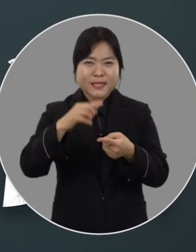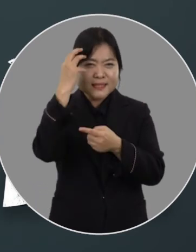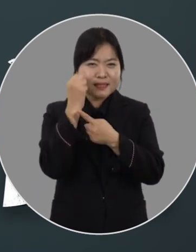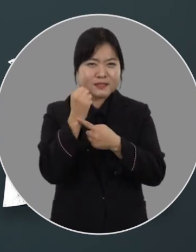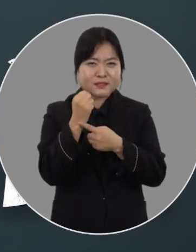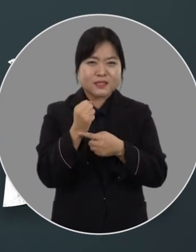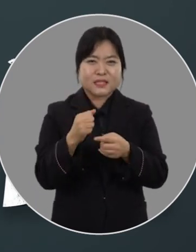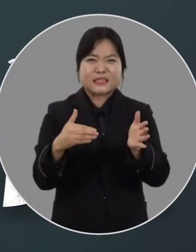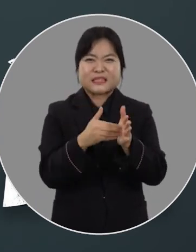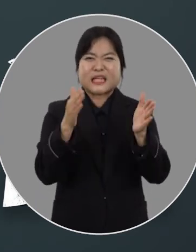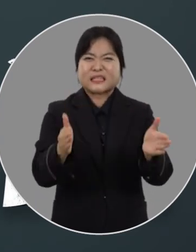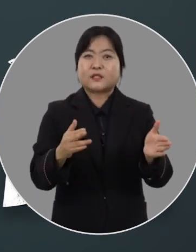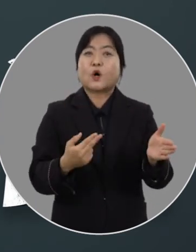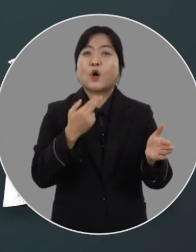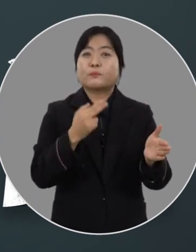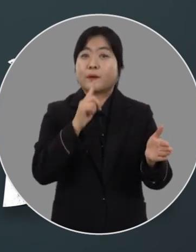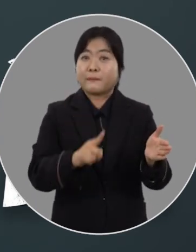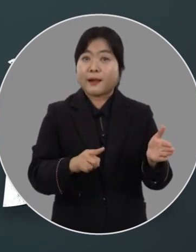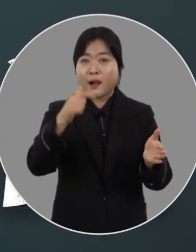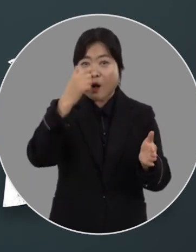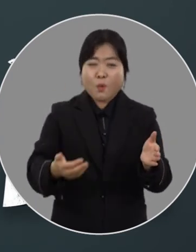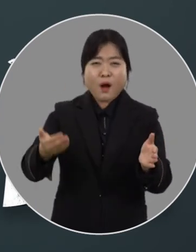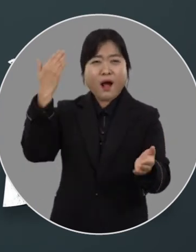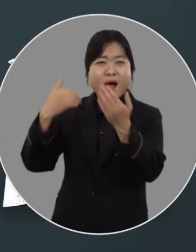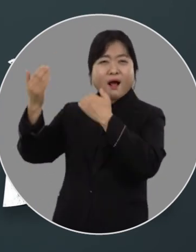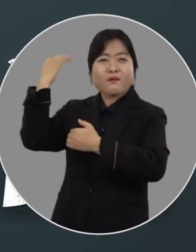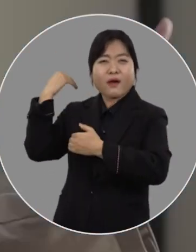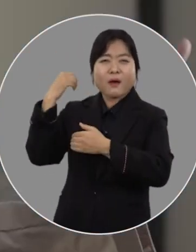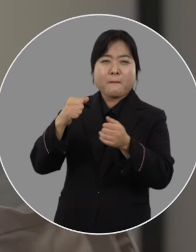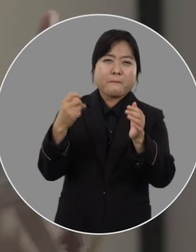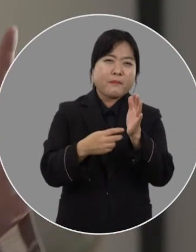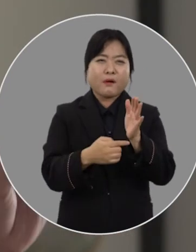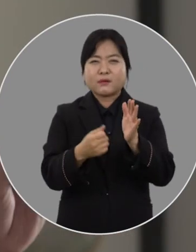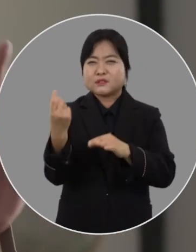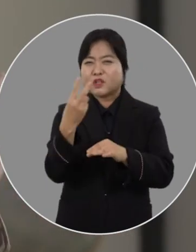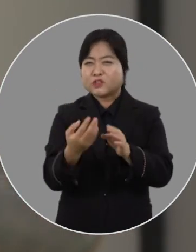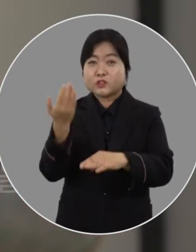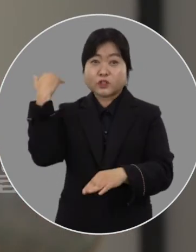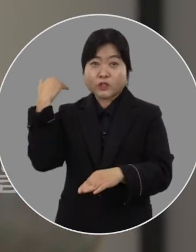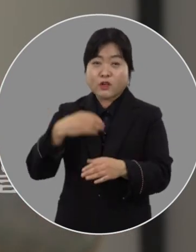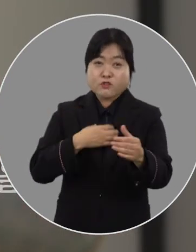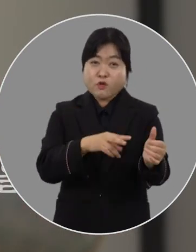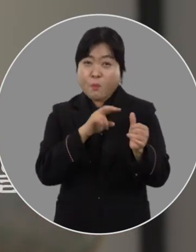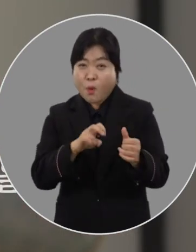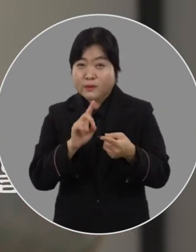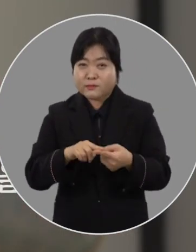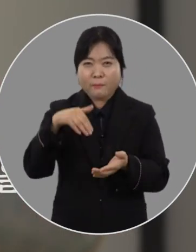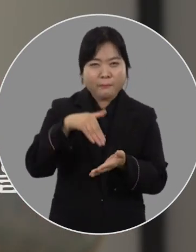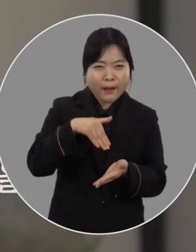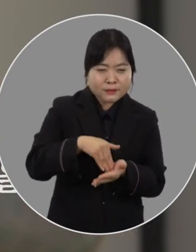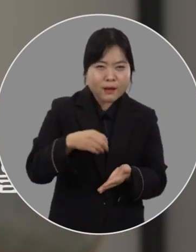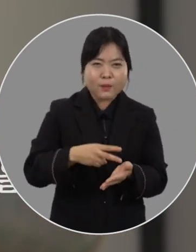기억에는 유통기한이 없다고 얘기합니다. 과거에 몇천 년 전에 일어났던 혐오라도 그것을 제대로